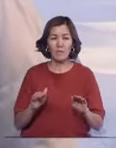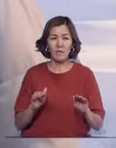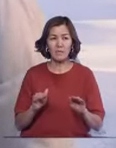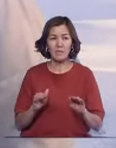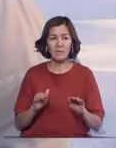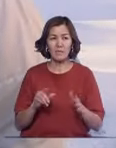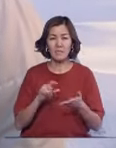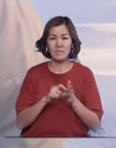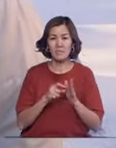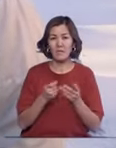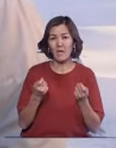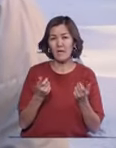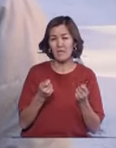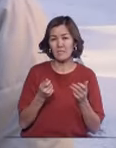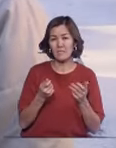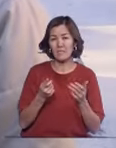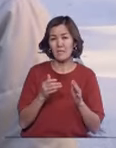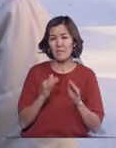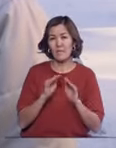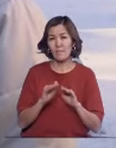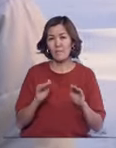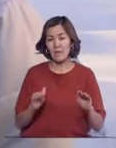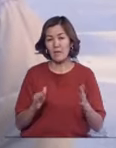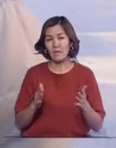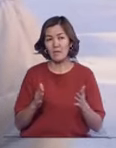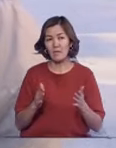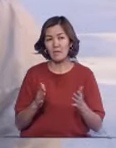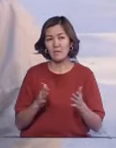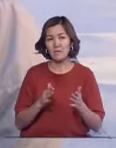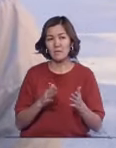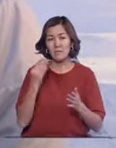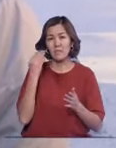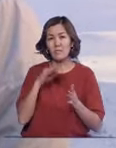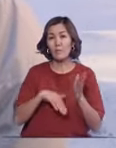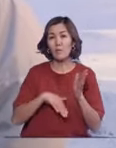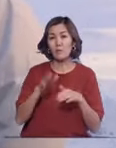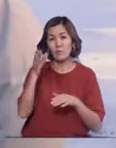сыныпта аз бала оқып, жақсы нәтижелі, сапалы білім алса екен дейміз.